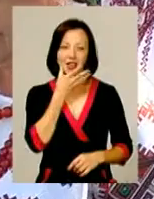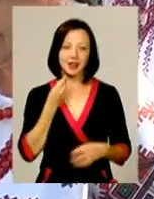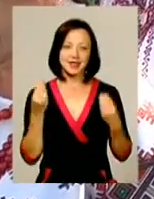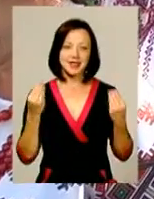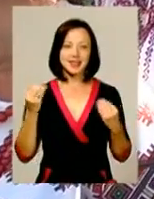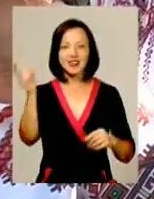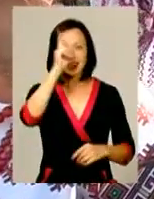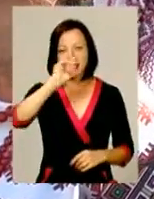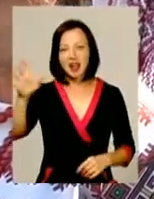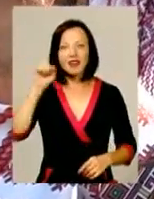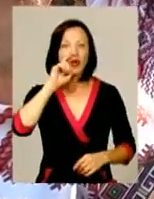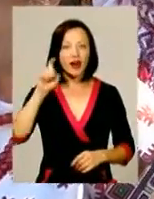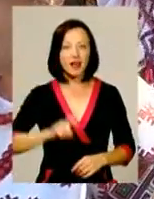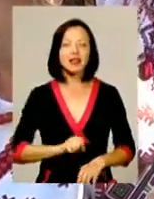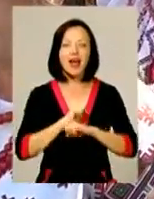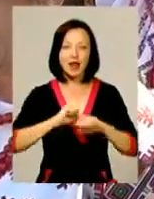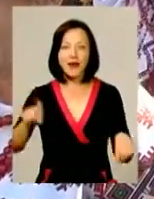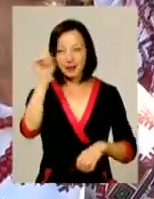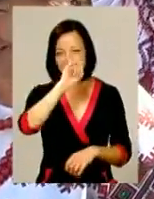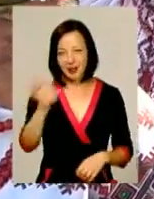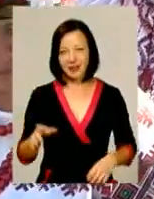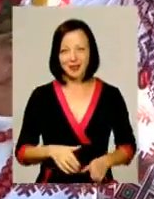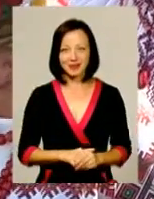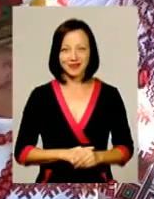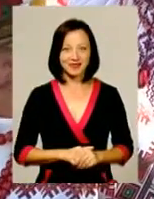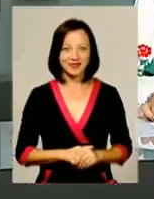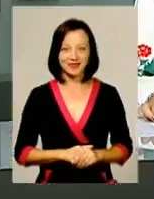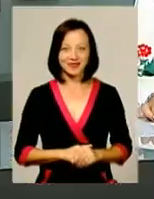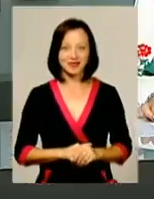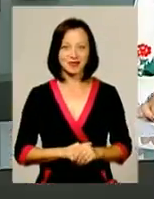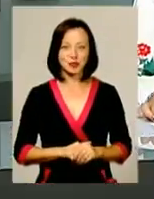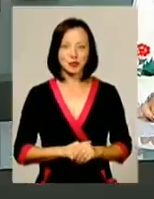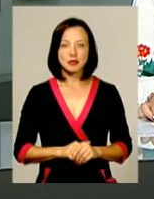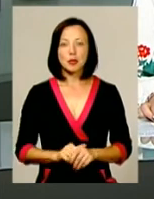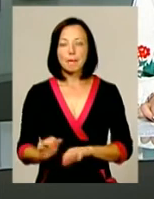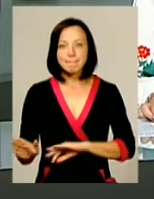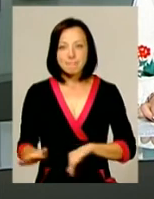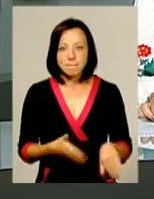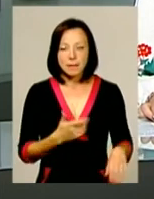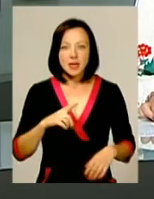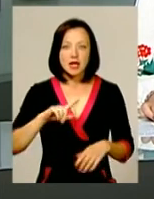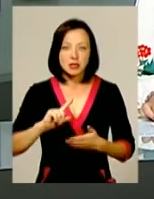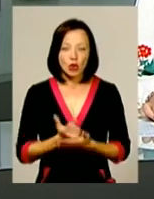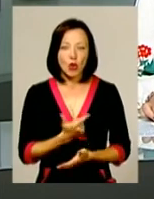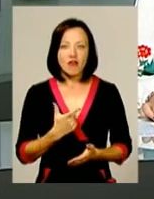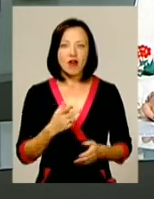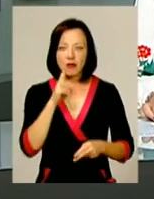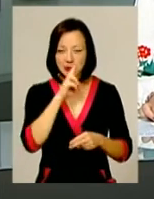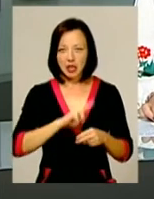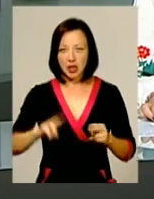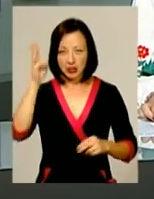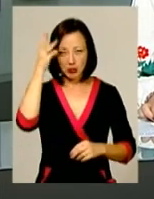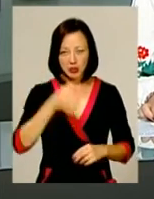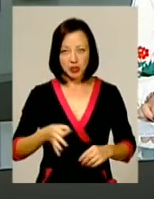Слава Україні! Героям слава! Чергова втрата для Хмельниччини у зоні